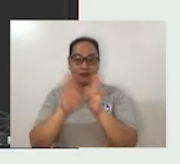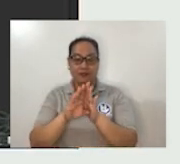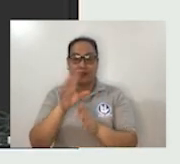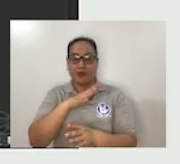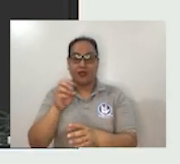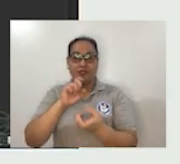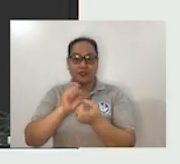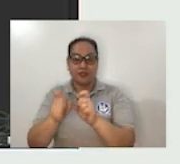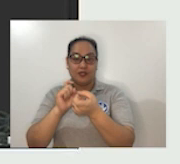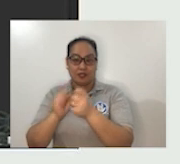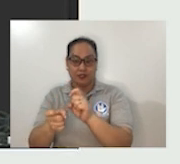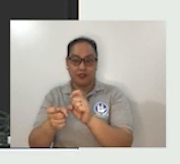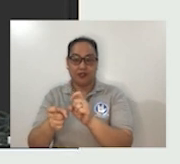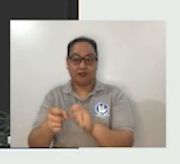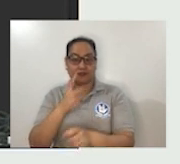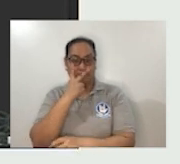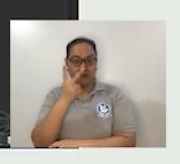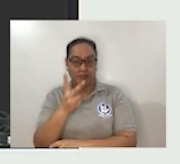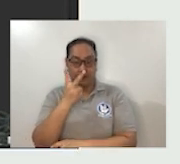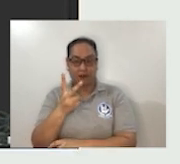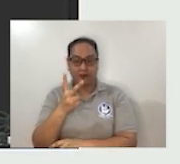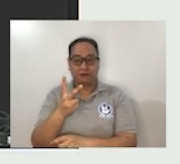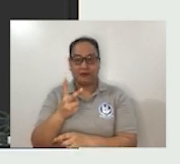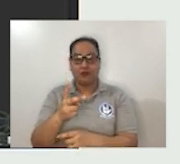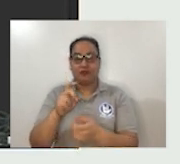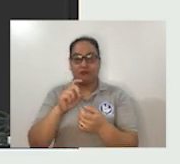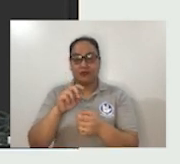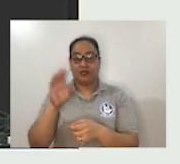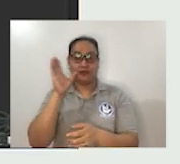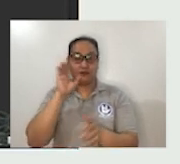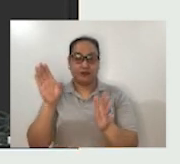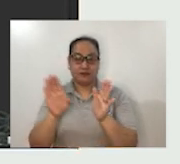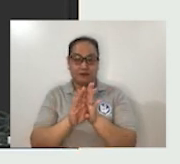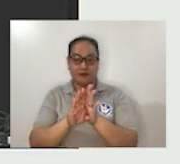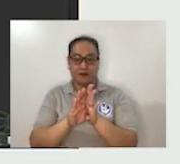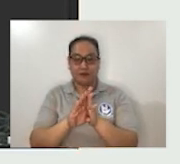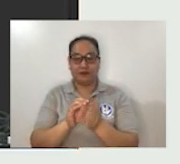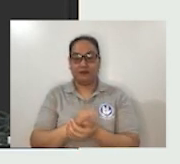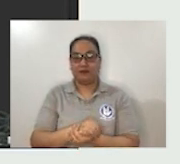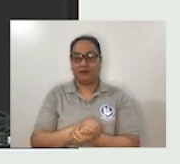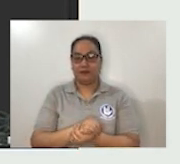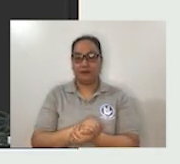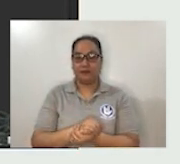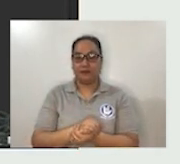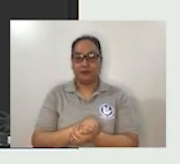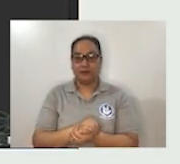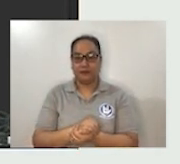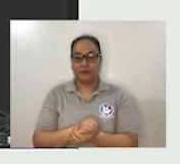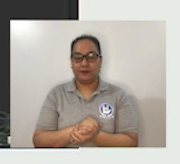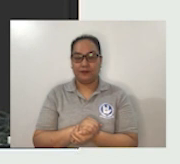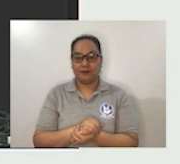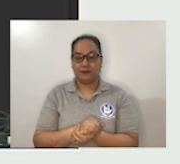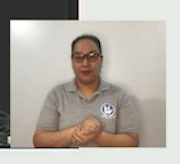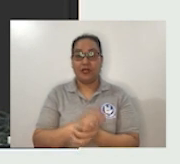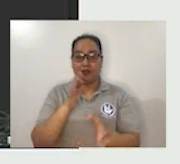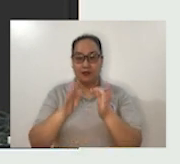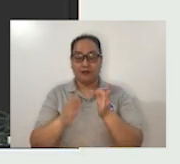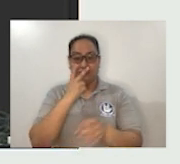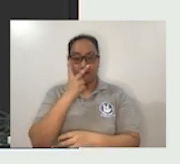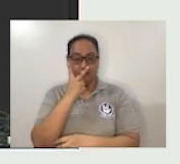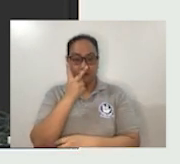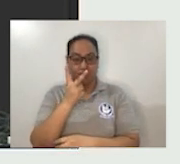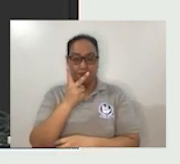mga pagbabago na ginagawa natin sa ating larawan o output sa ating larawan.